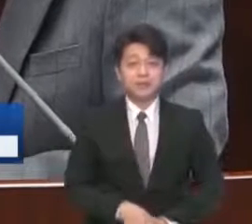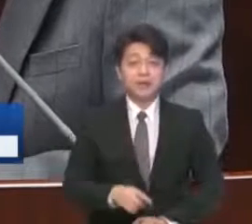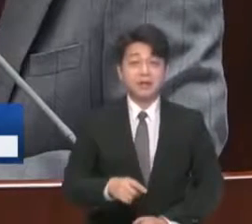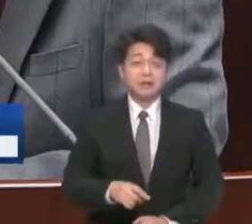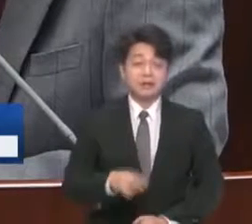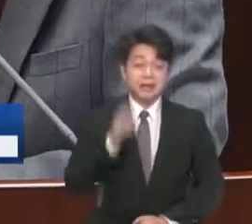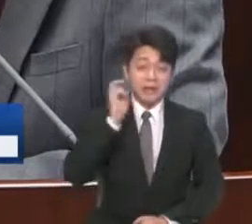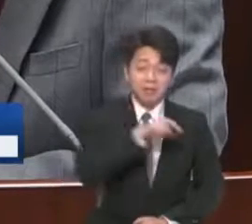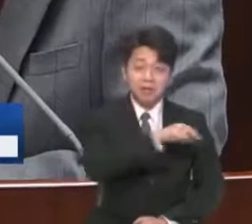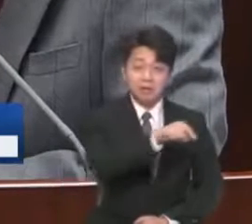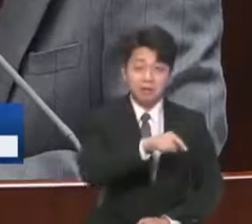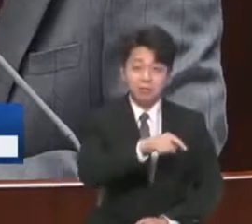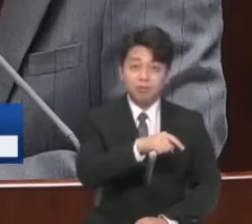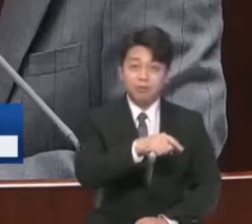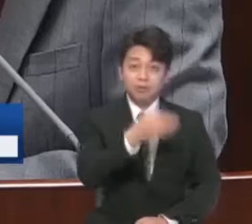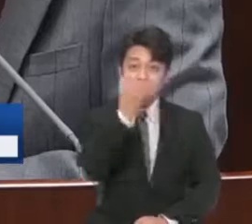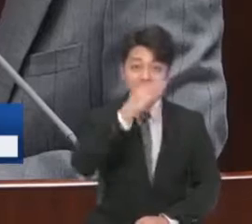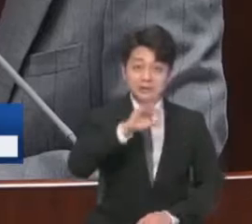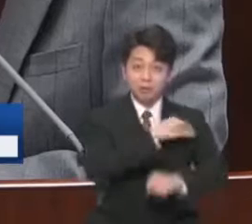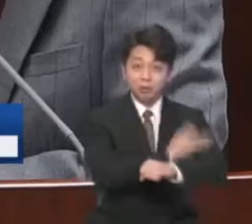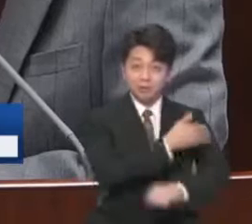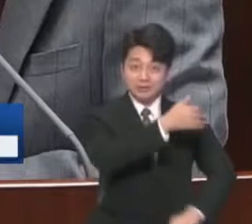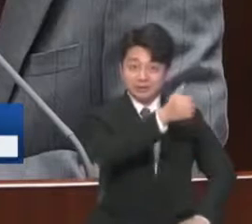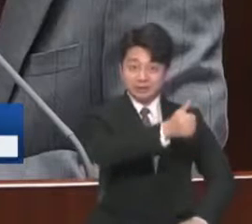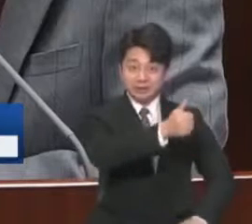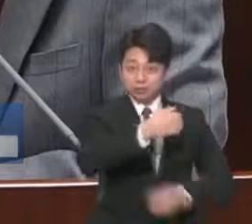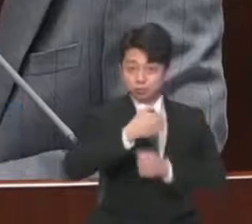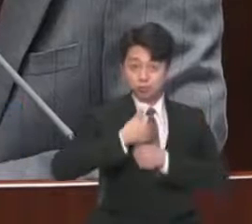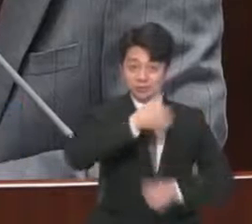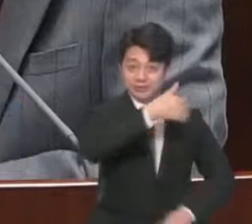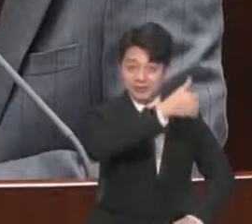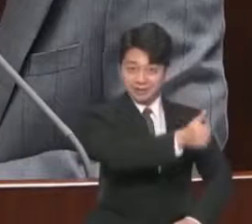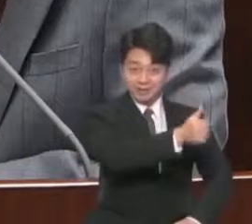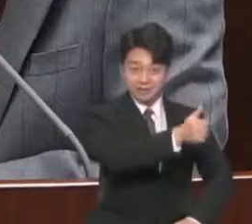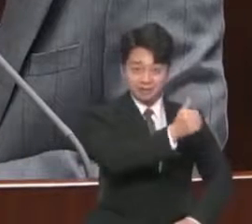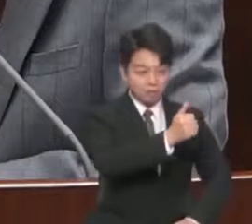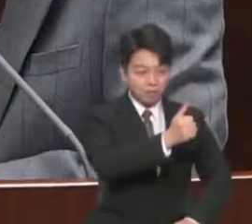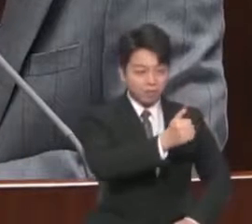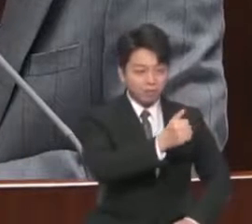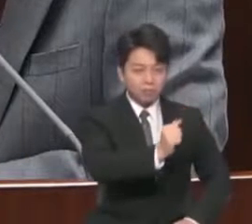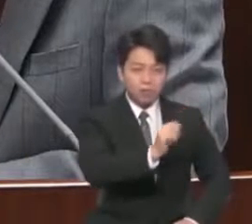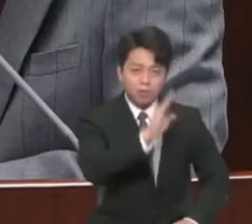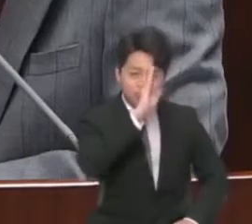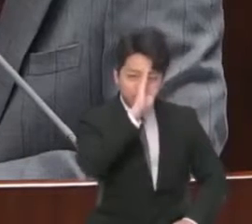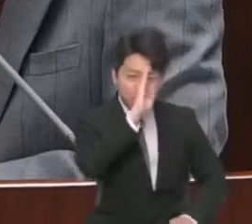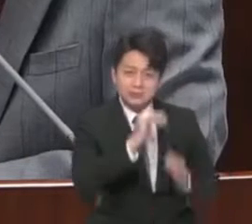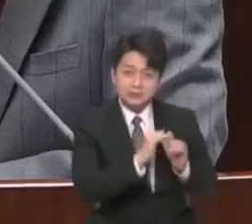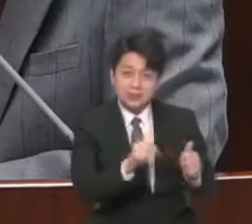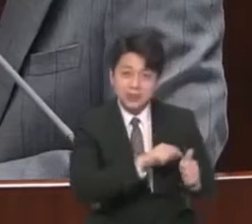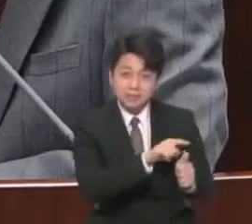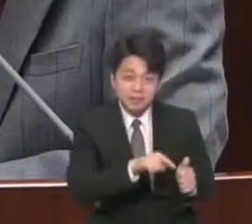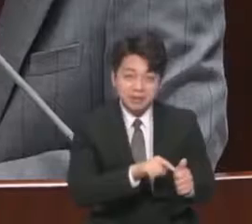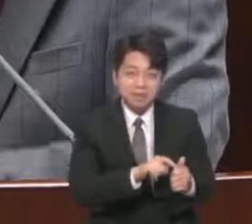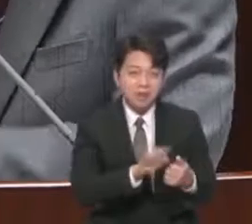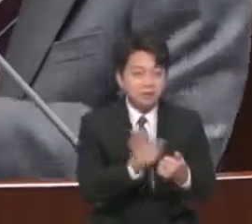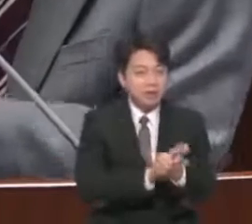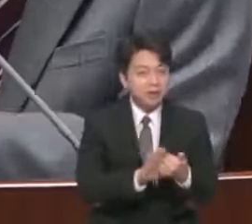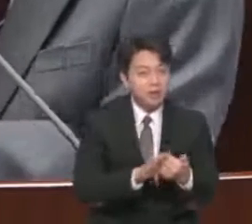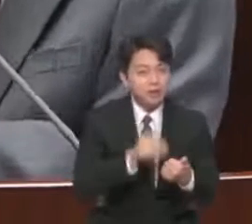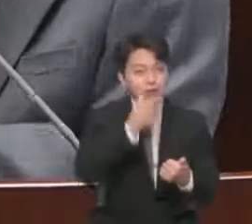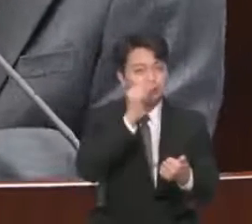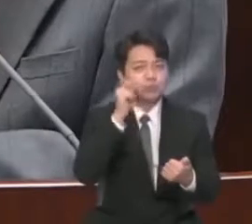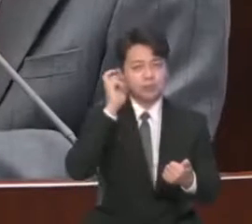그 승인권자나 지휘관들이나 이런 사람들이 그 병사에 대한 배려를 해야 될 부분이 있었다고 생각이 됩니다. 그럼 이